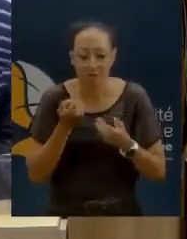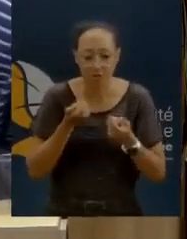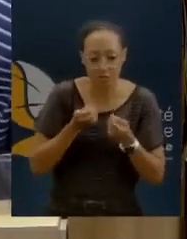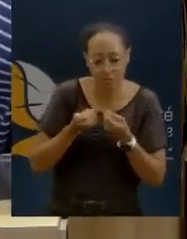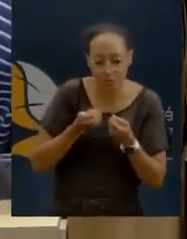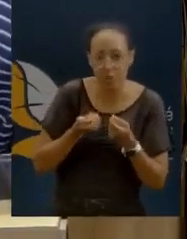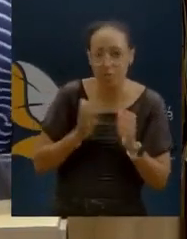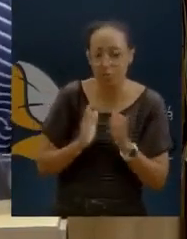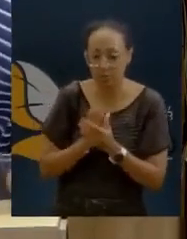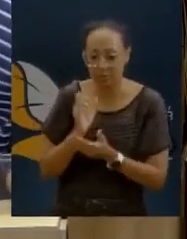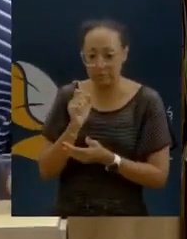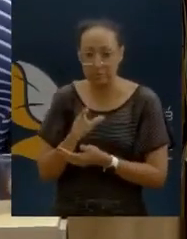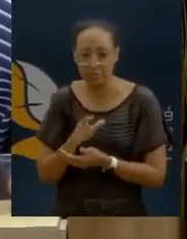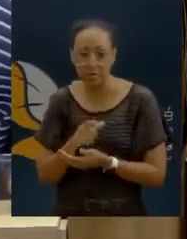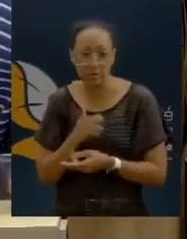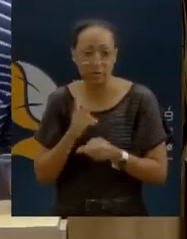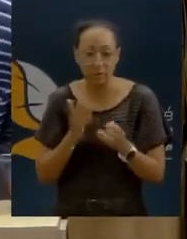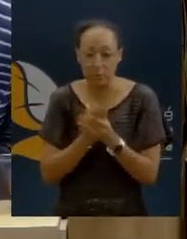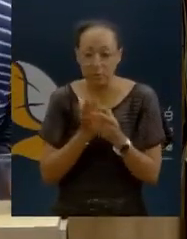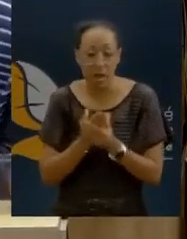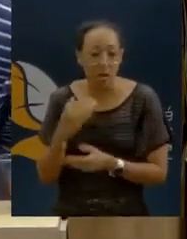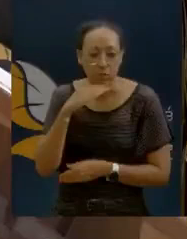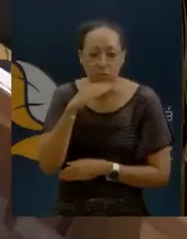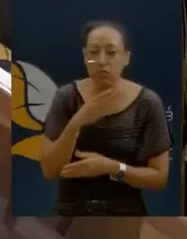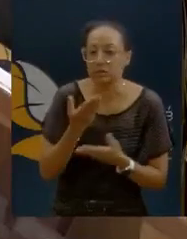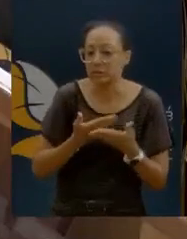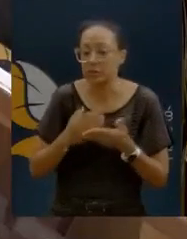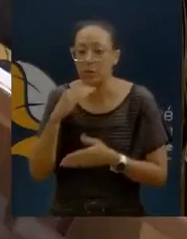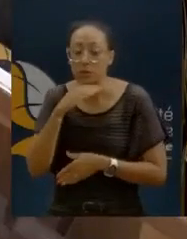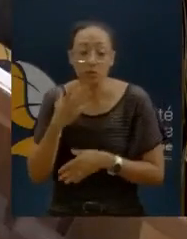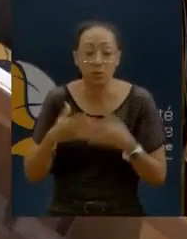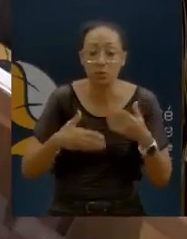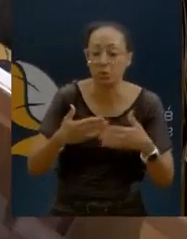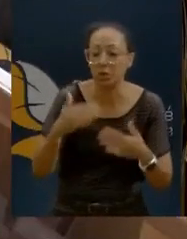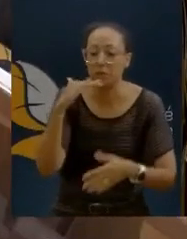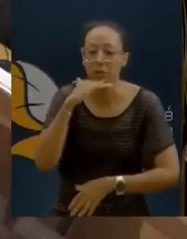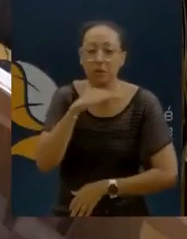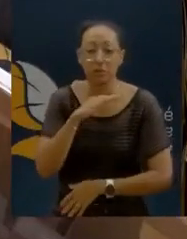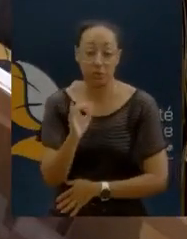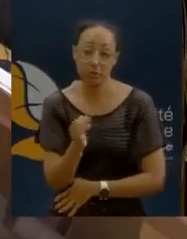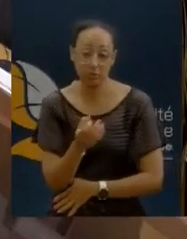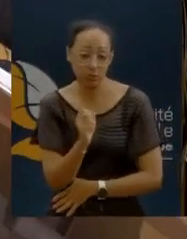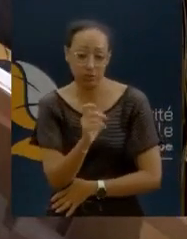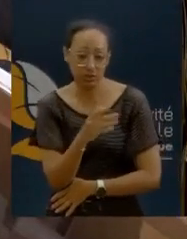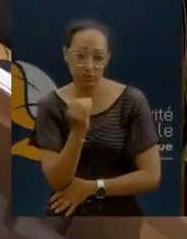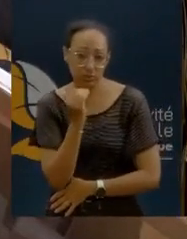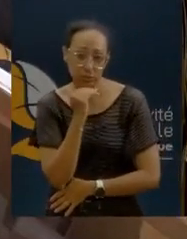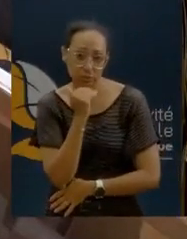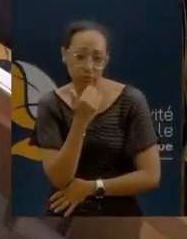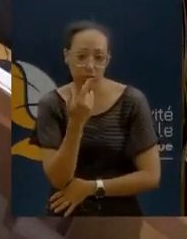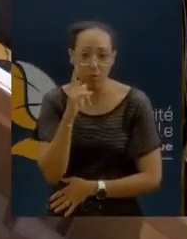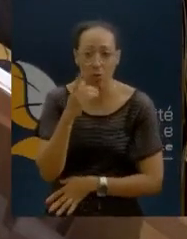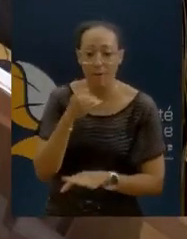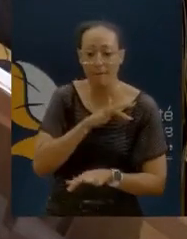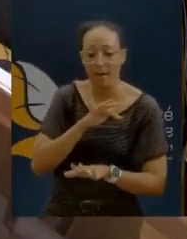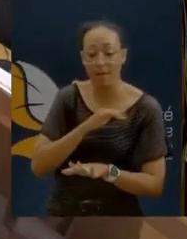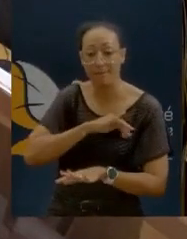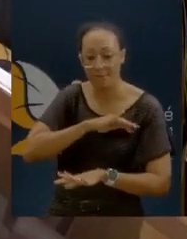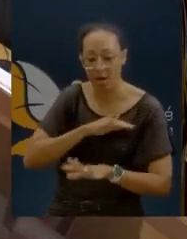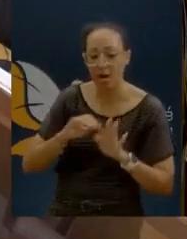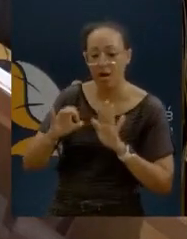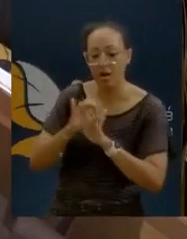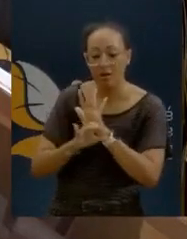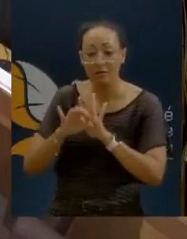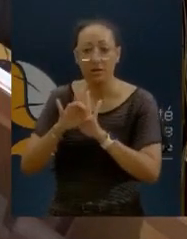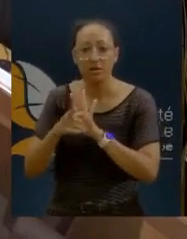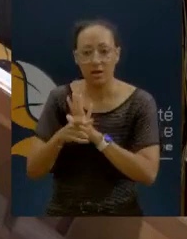puisque c'est traité à la va-vite, un dossier d'urgence, etc. Effectivement, l'urgence, parce que France Travail menaçait de ne plus verser